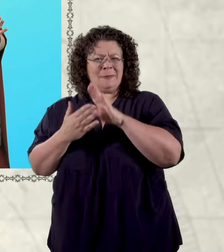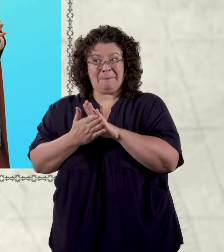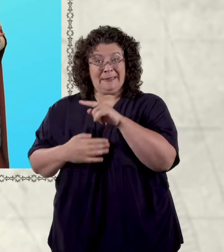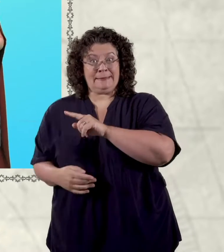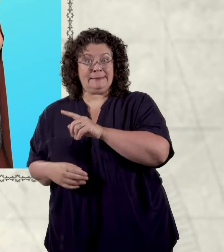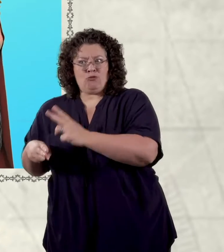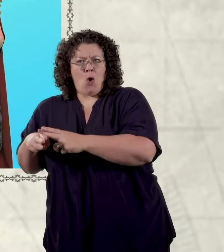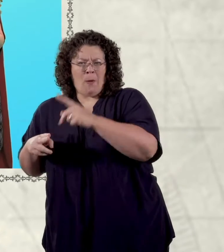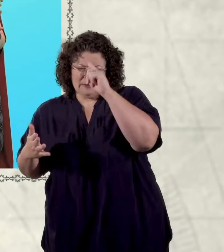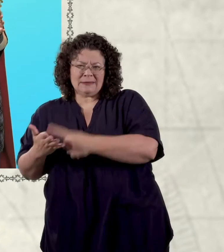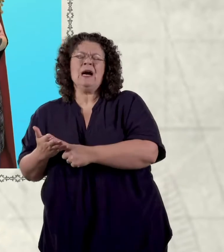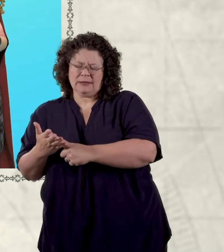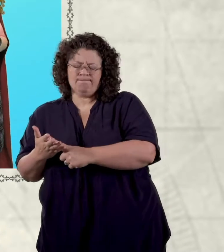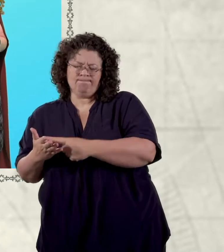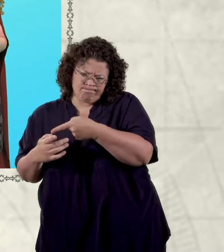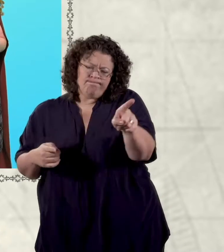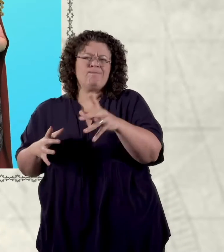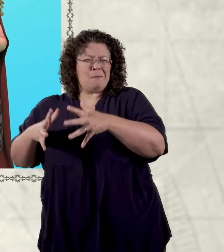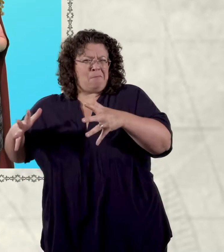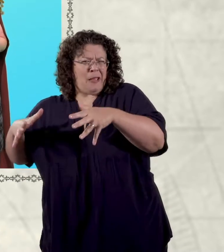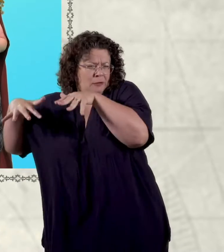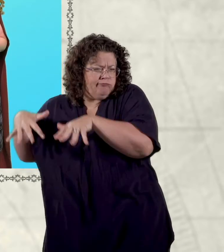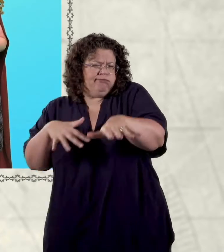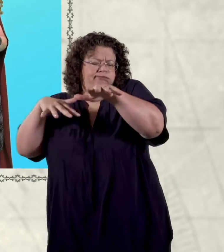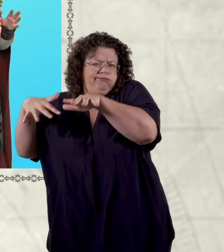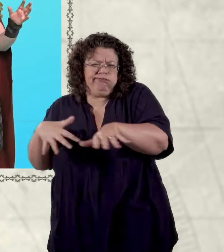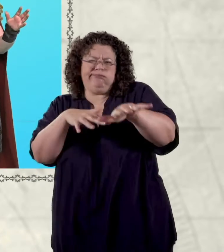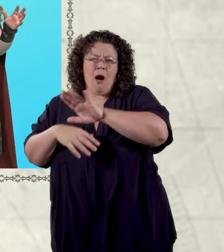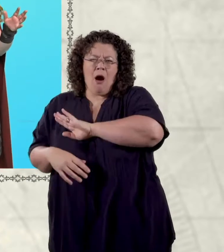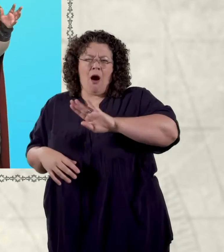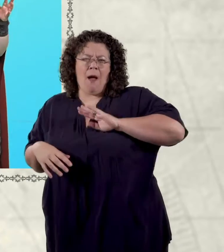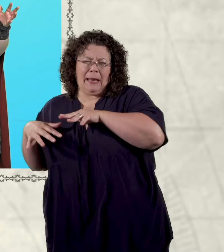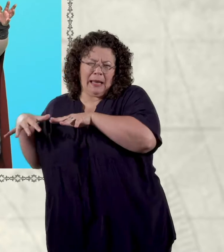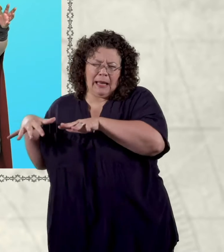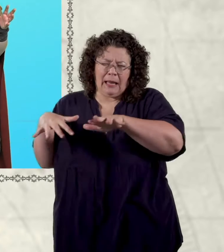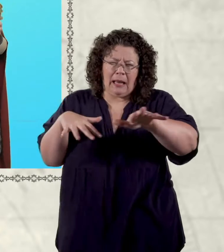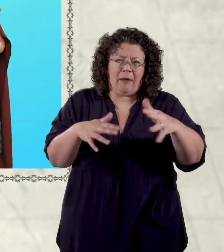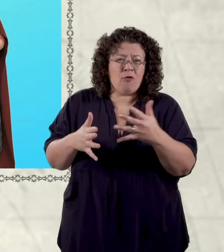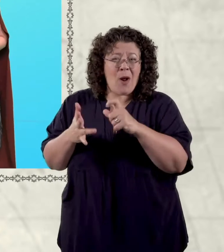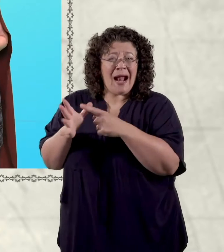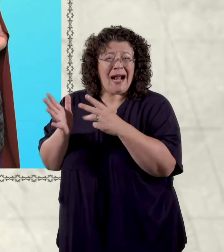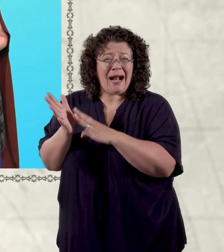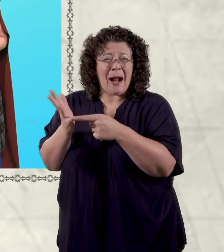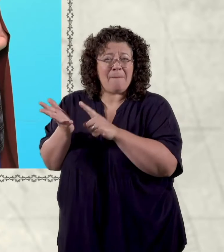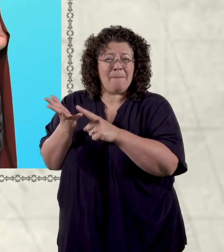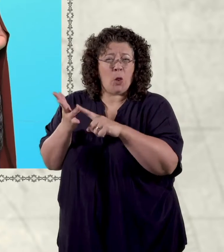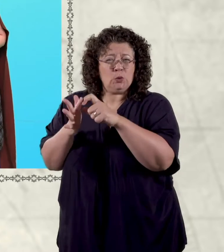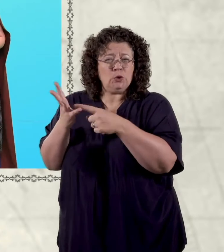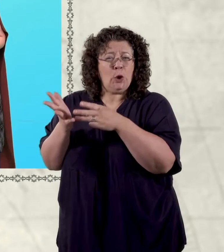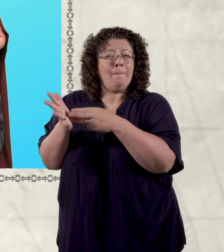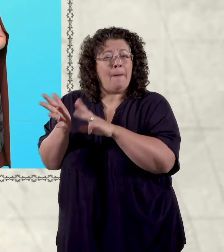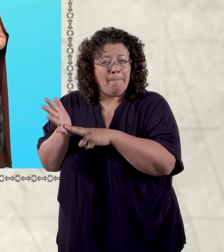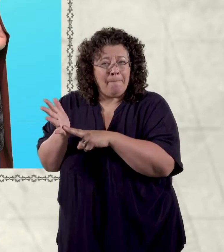byddin fawr o'i prif ddinas Prydeinig camol o dwnnwm i Mona